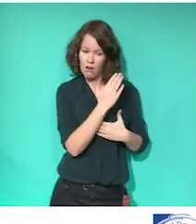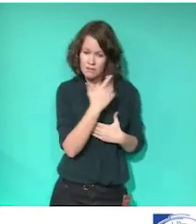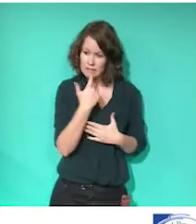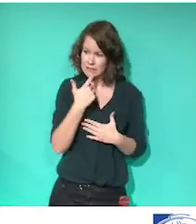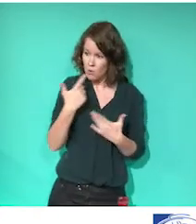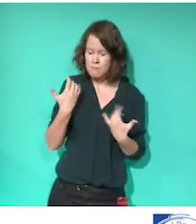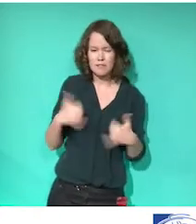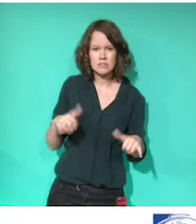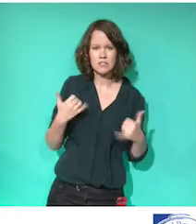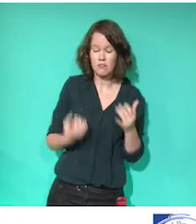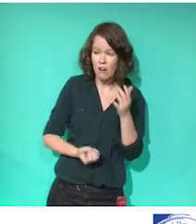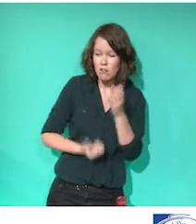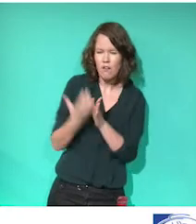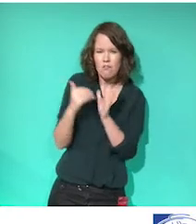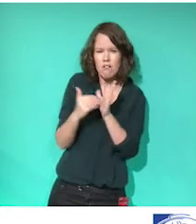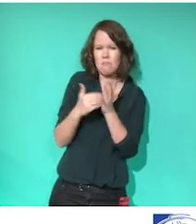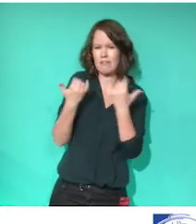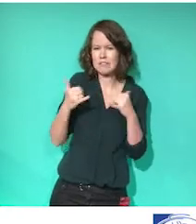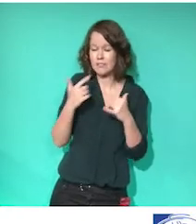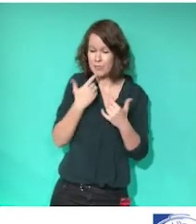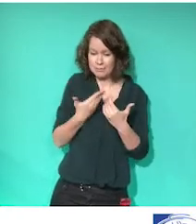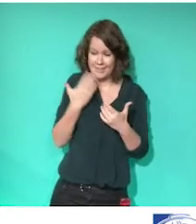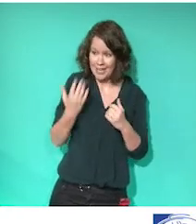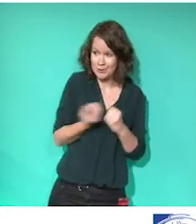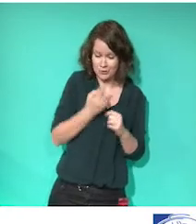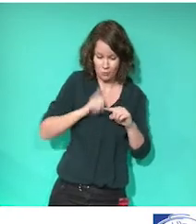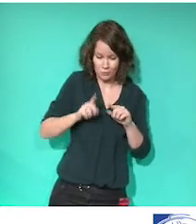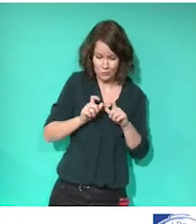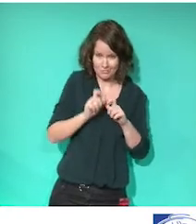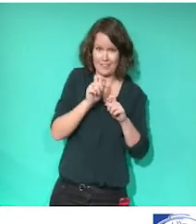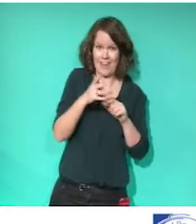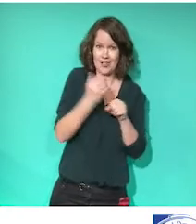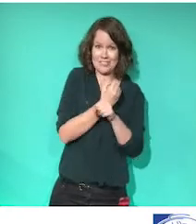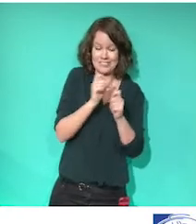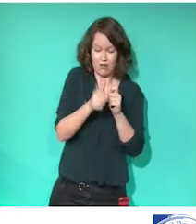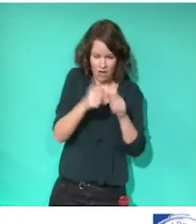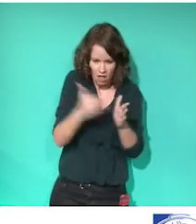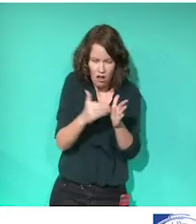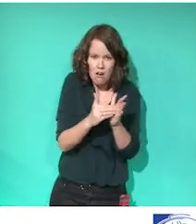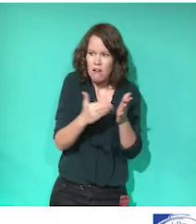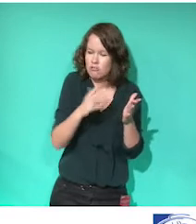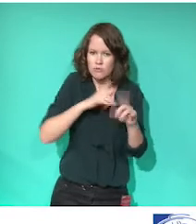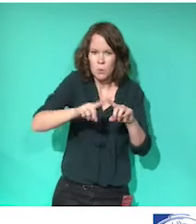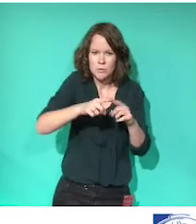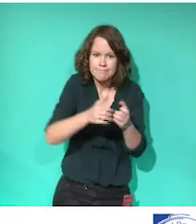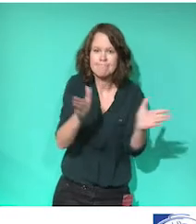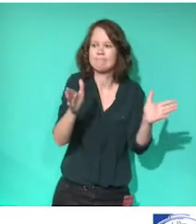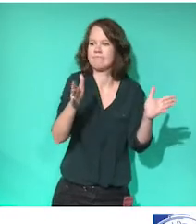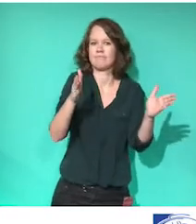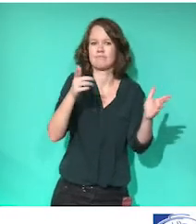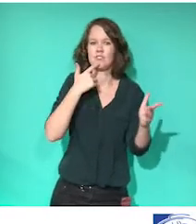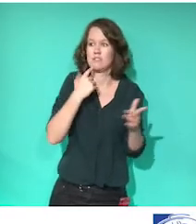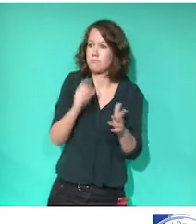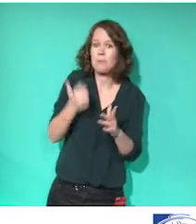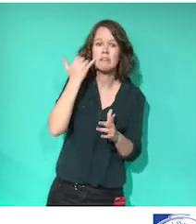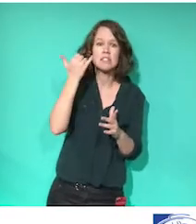qui est épuisant dans le féminisme. C'est qu'à chaque fois qu'on avance un pas, d'abord on libère la parole, donc on